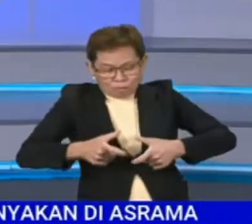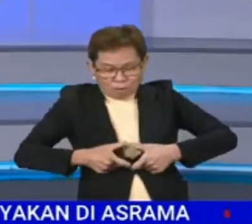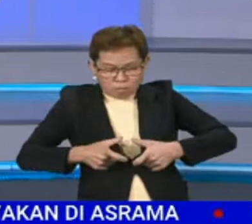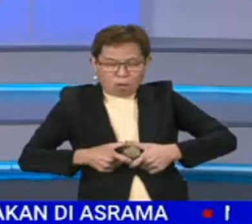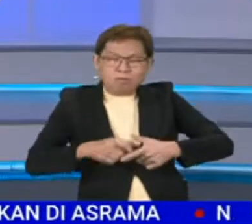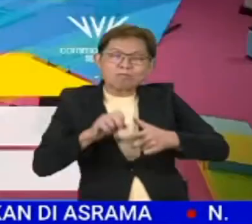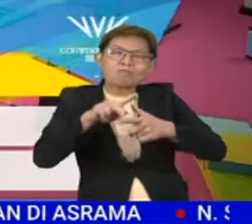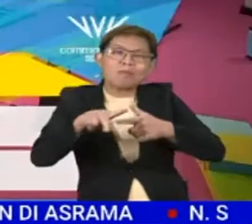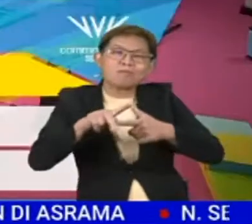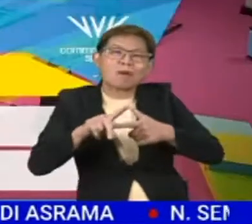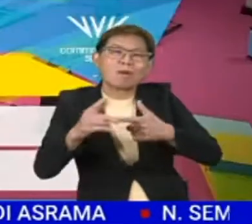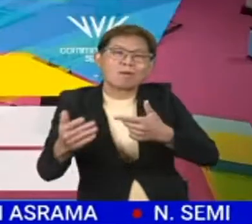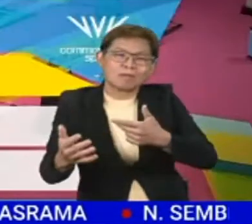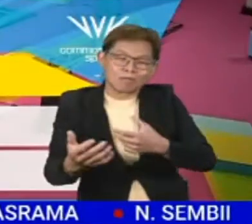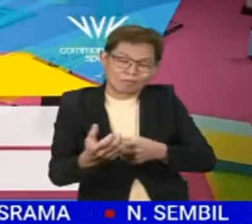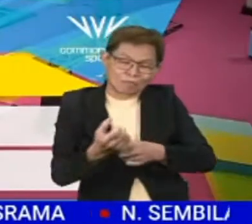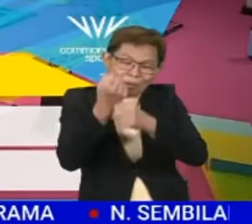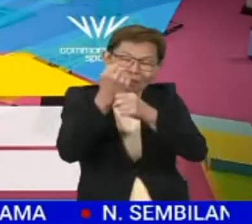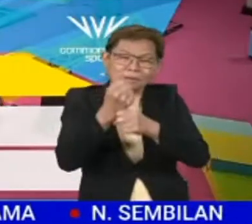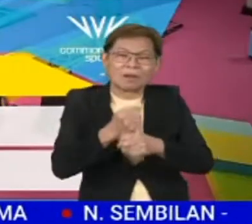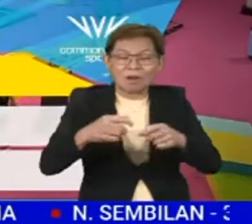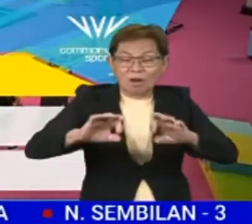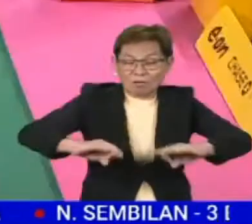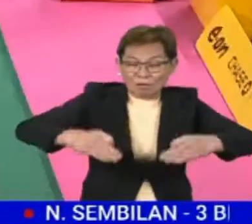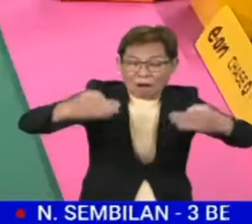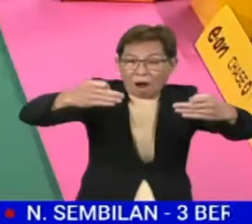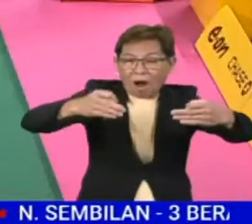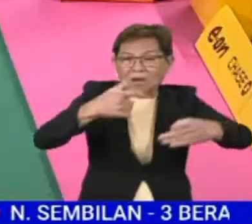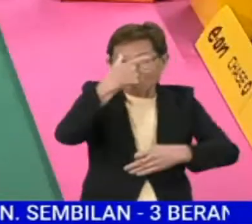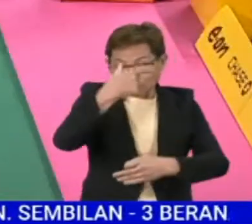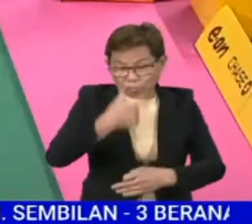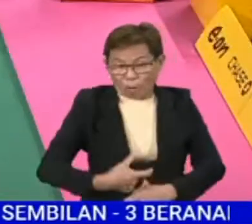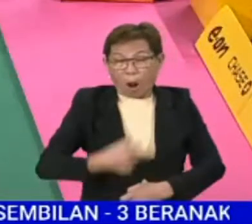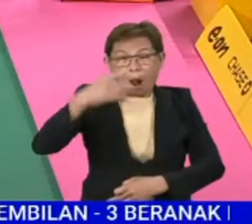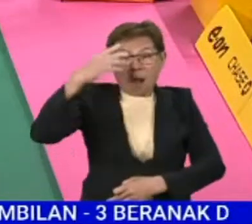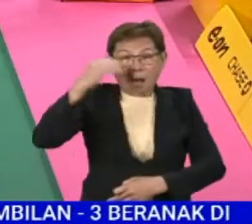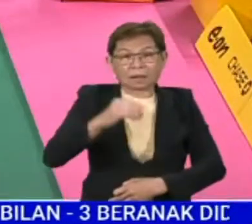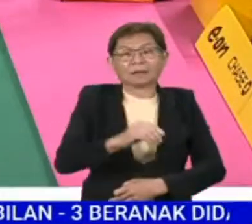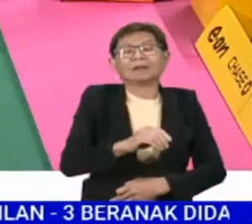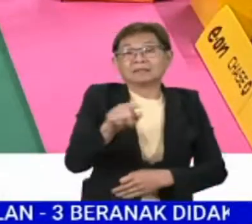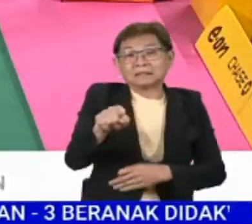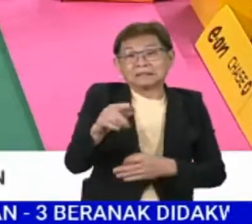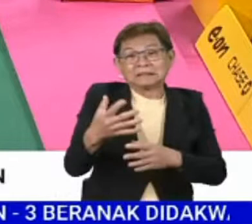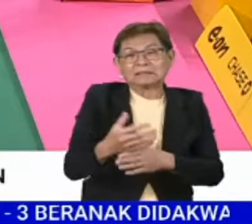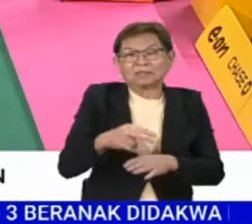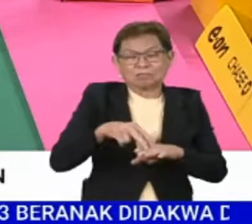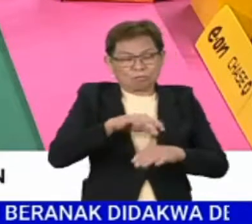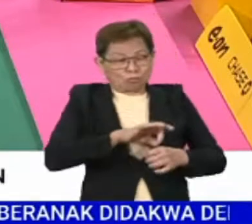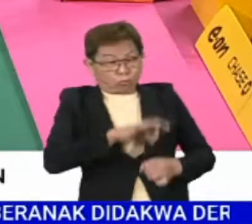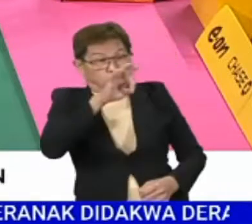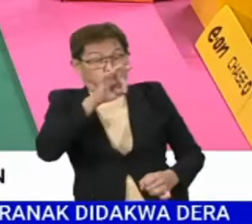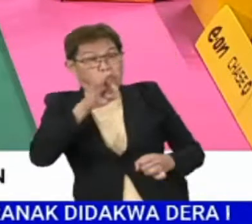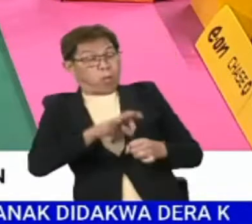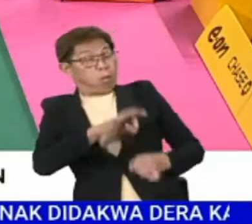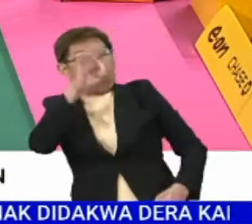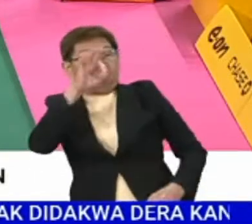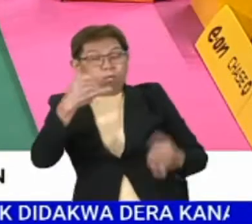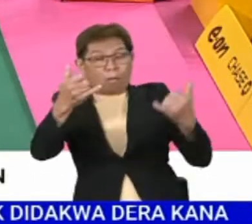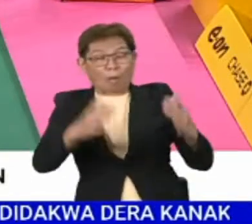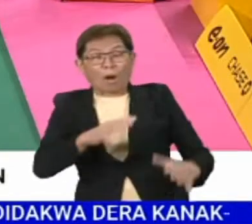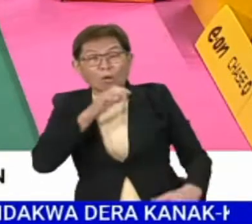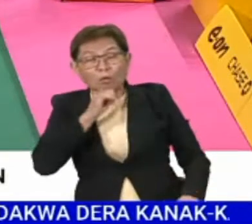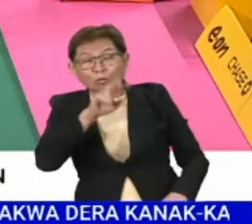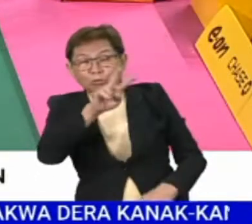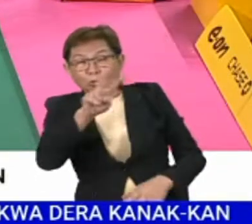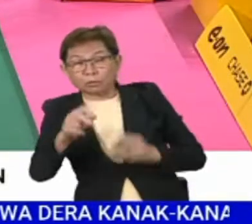perak reaksi final acara berserakan lelaki itu zilong turun dengan semangat membara pemain berusia